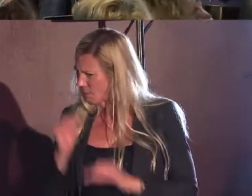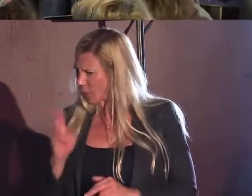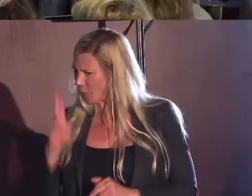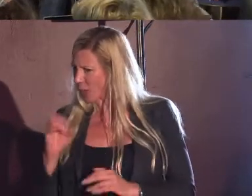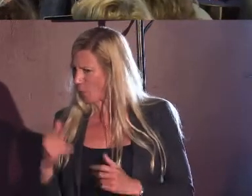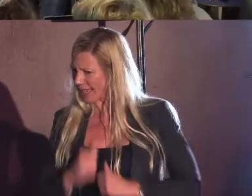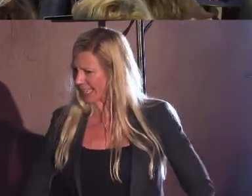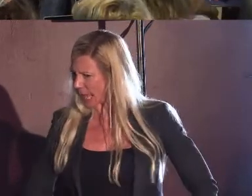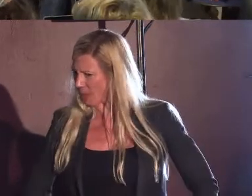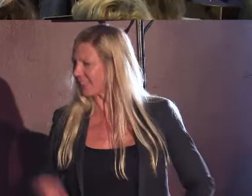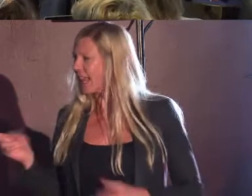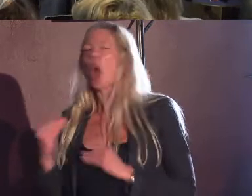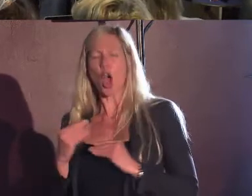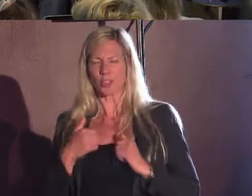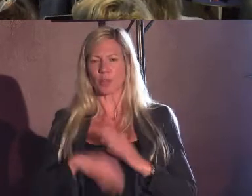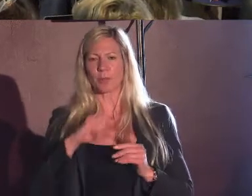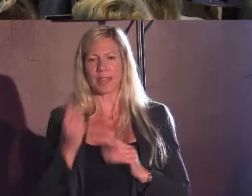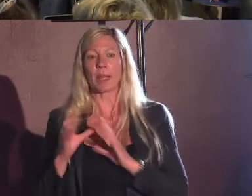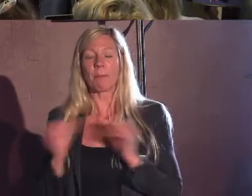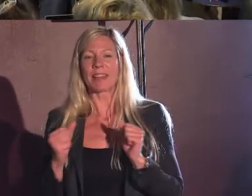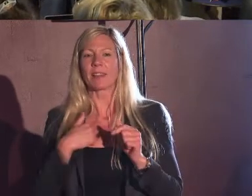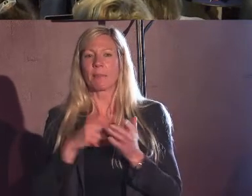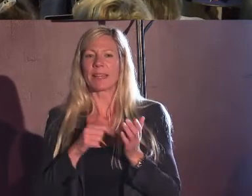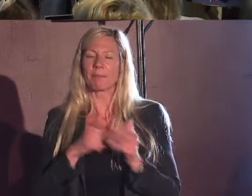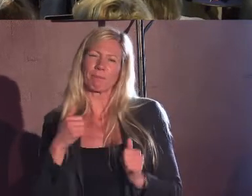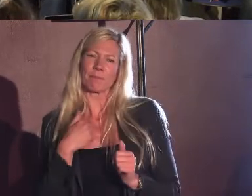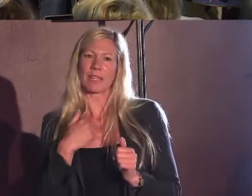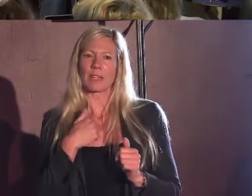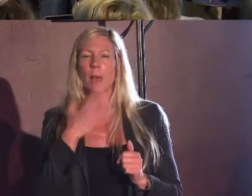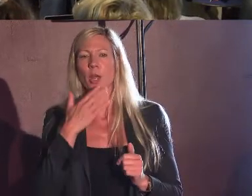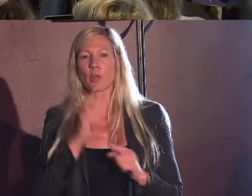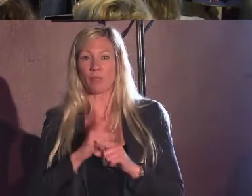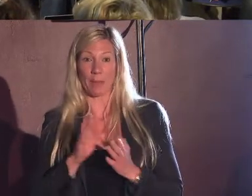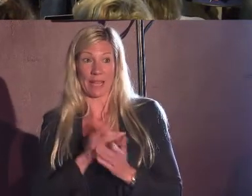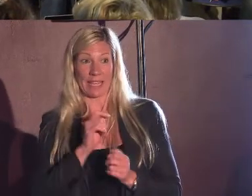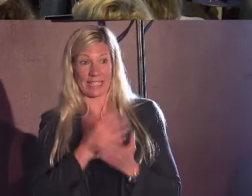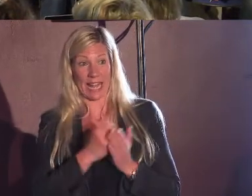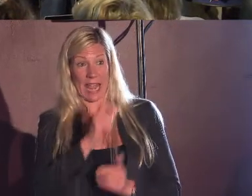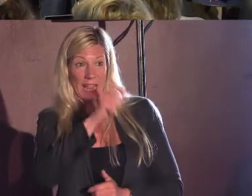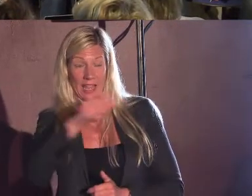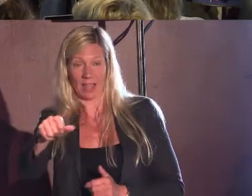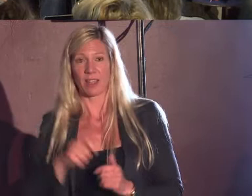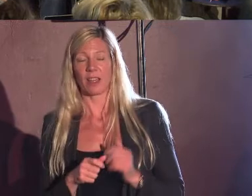till den här kappan. Och då är det så här, vad ska man säga? Man kan inte, vad ska man säga? Jag pratar ofta med säljare, jag pratar med